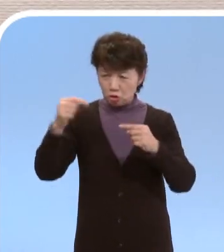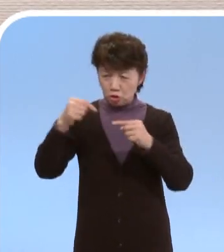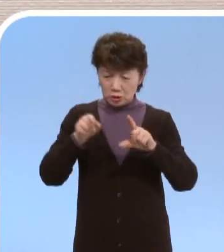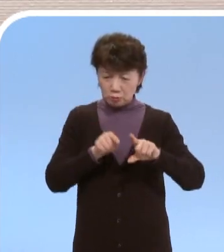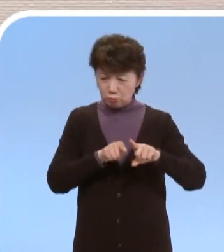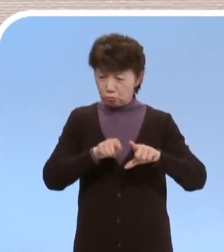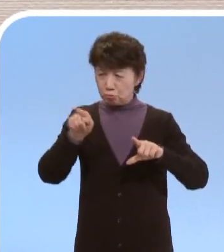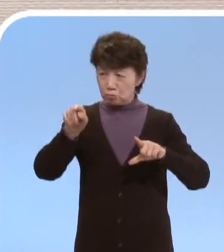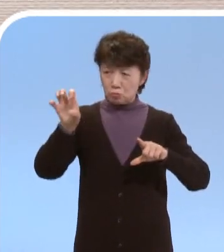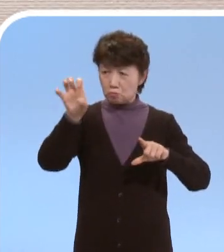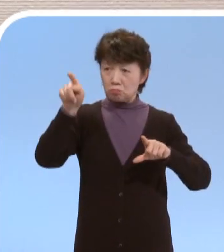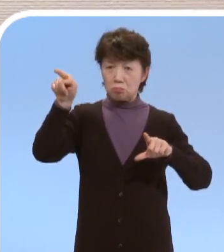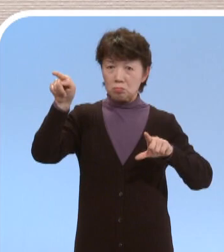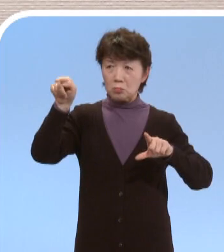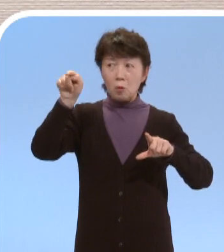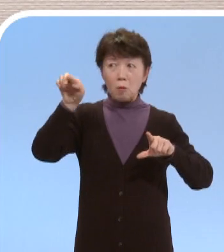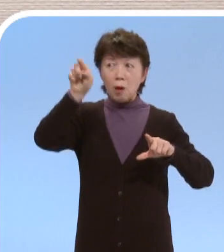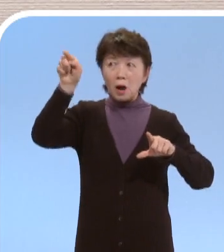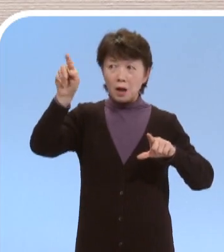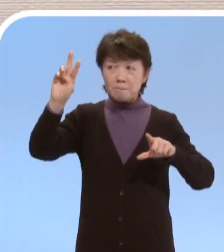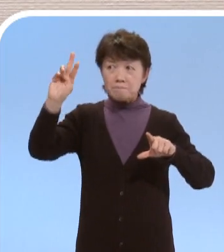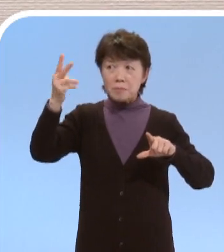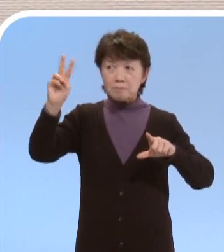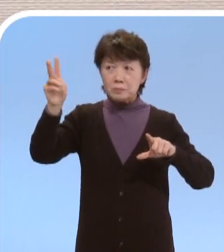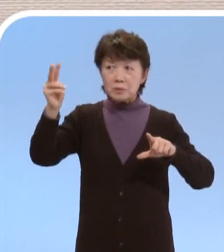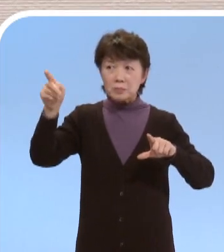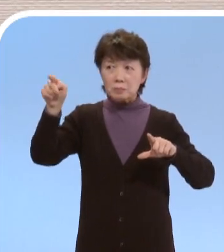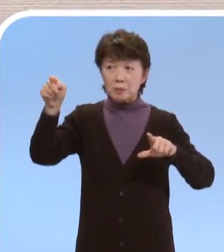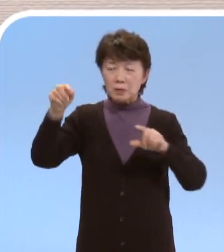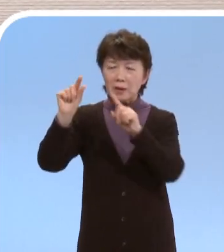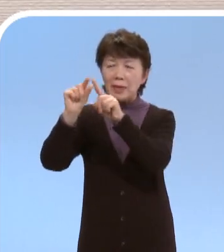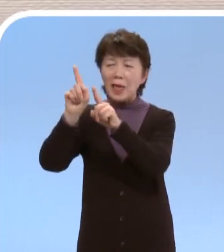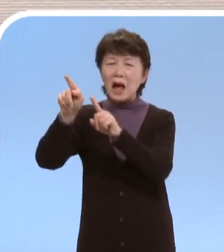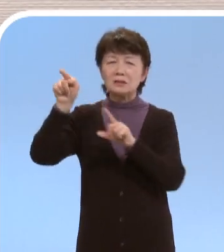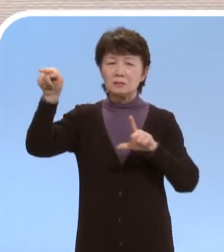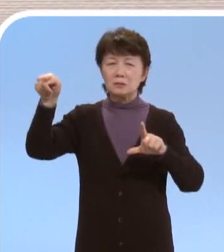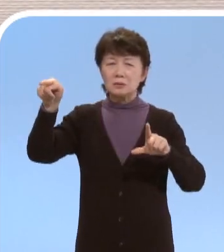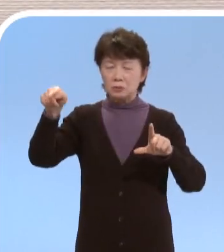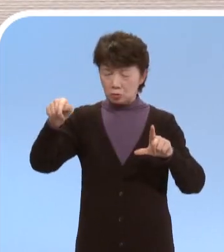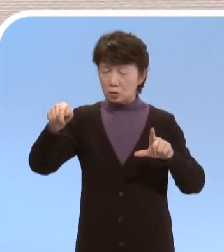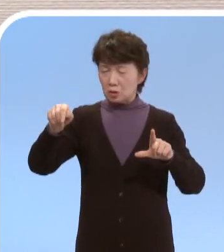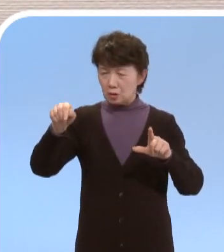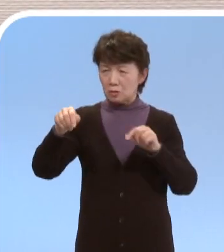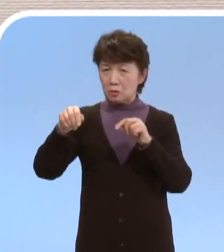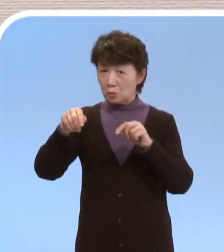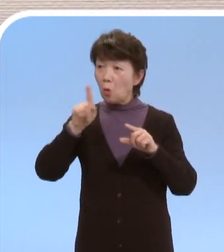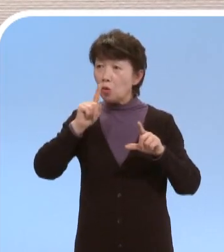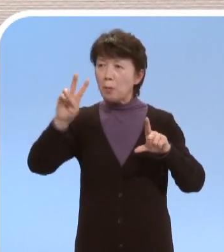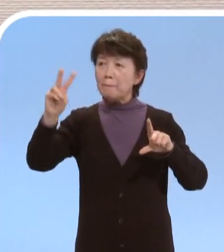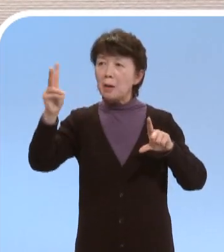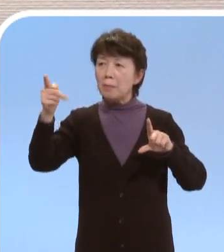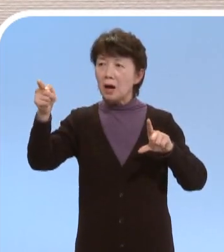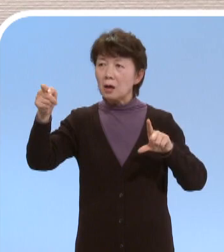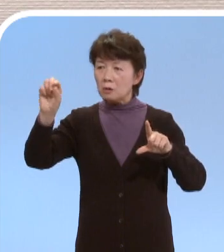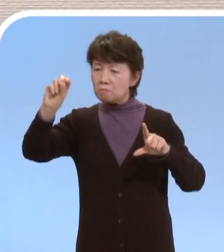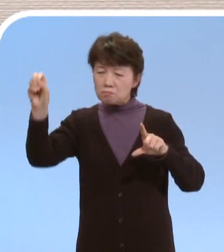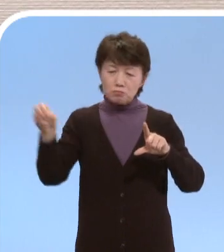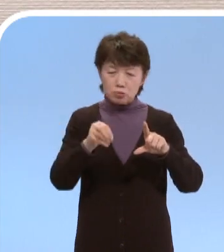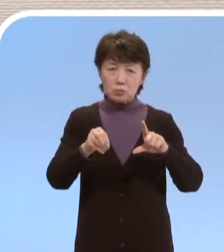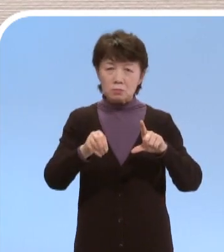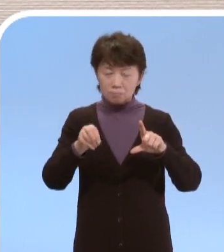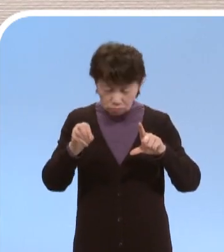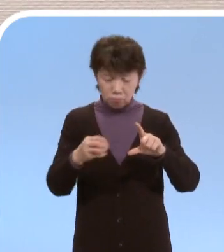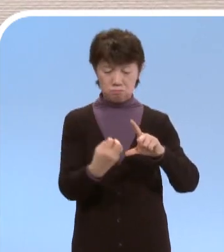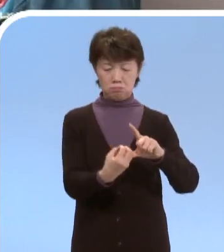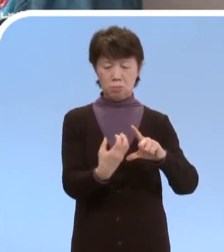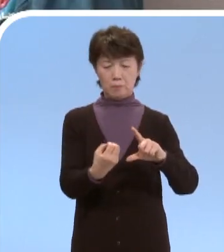してサーバーに送り届けて、でサーバー側で AI が文字起こしをして、その結果が戻ってきてこの